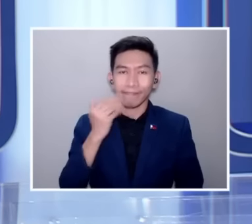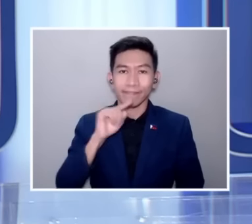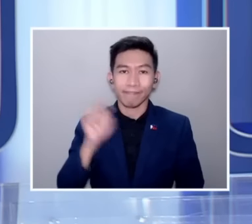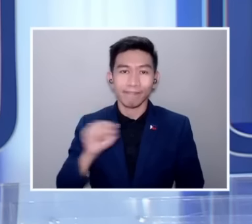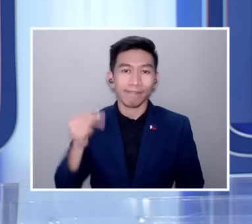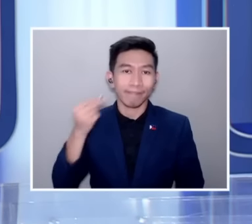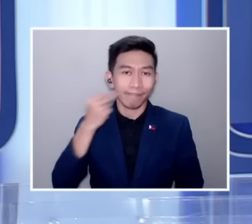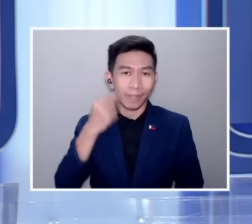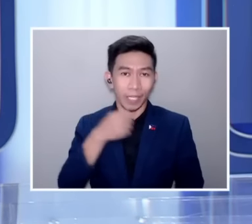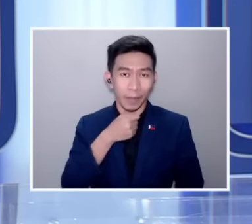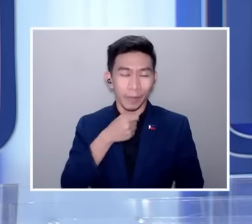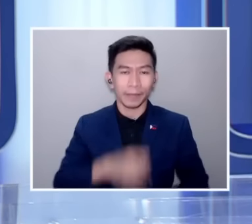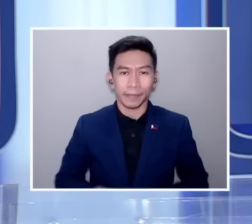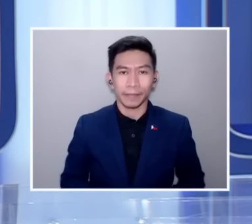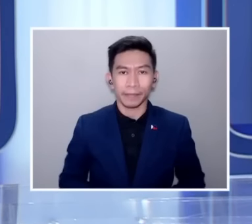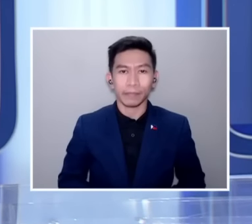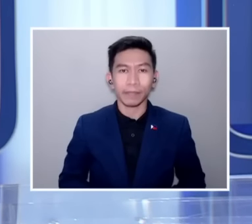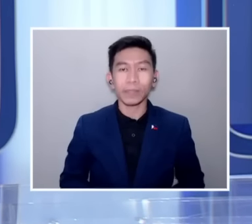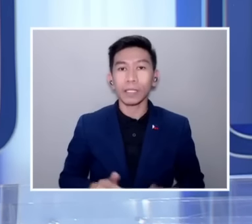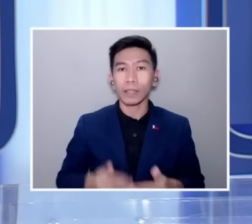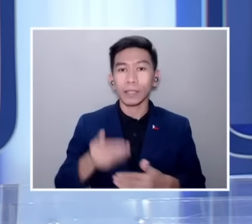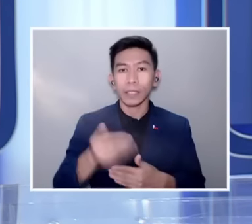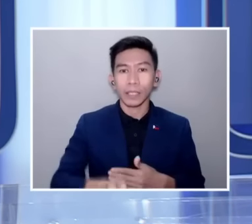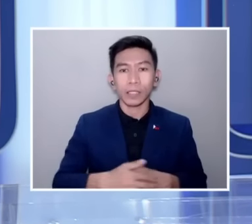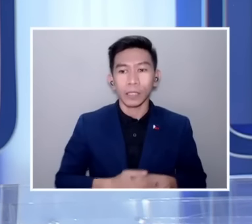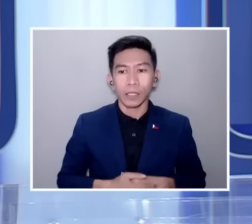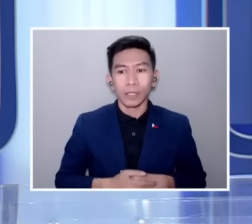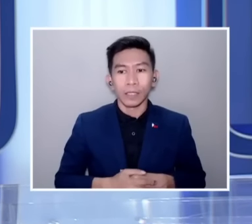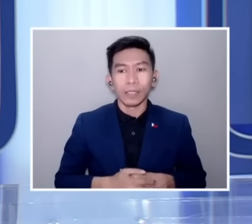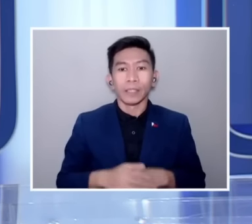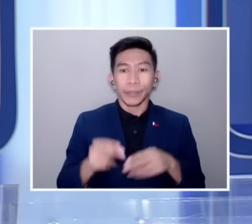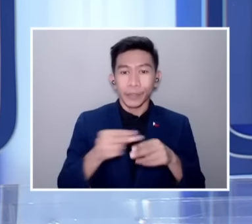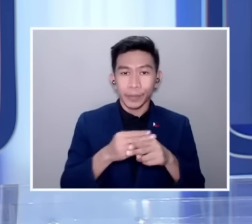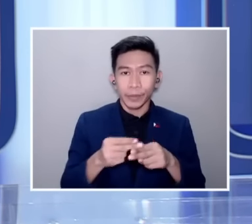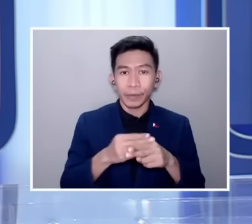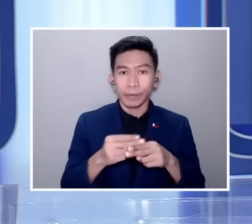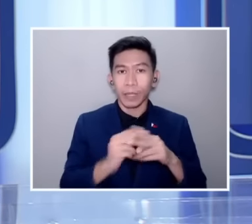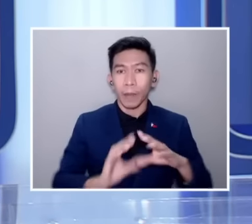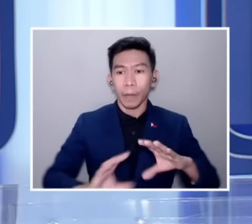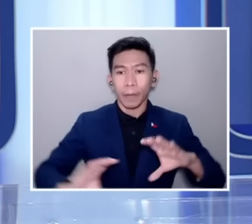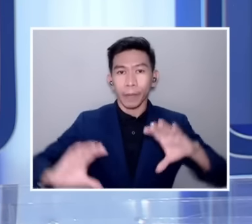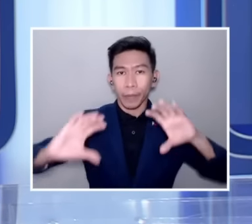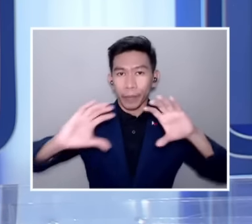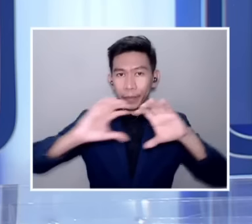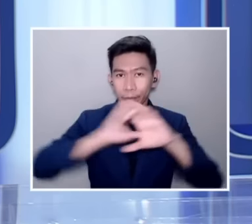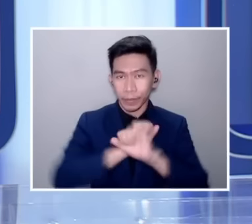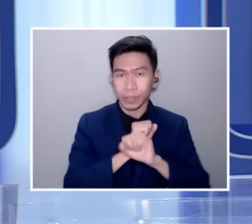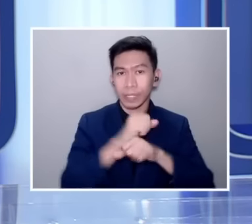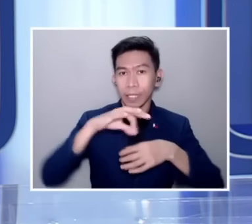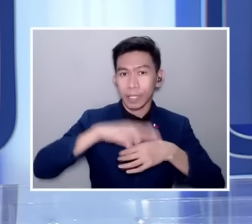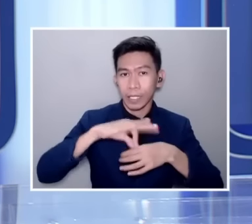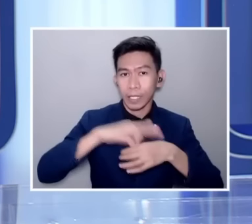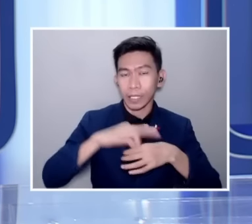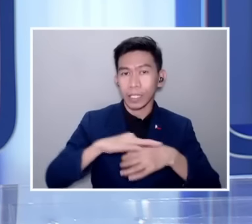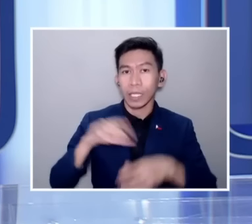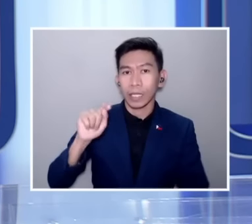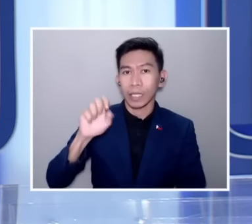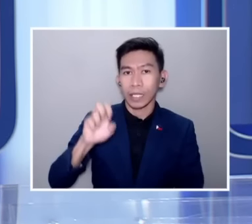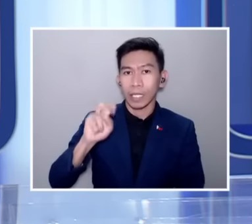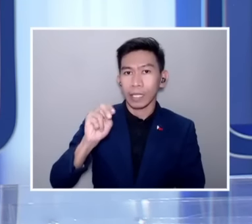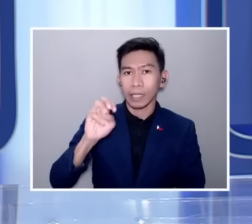Ilang minuto na lang ang nalalabi at isasara na po ang botohan sa Tenement Elementary School na may pinakamaraming botante